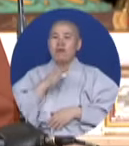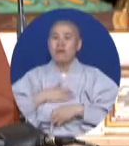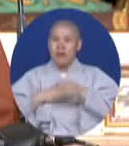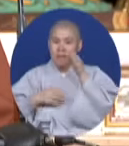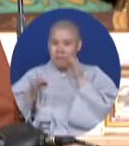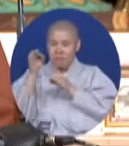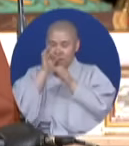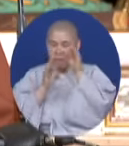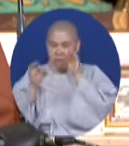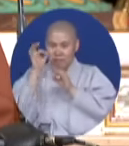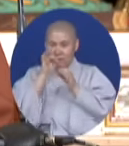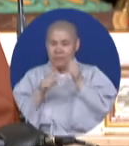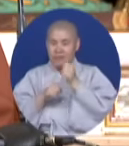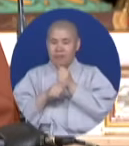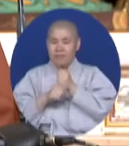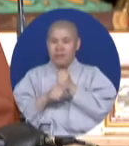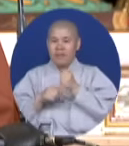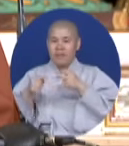뭔 말인지 이해가 가십니까?